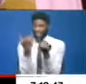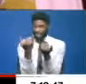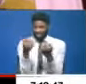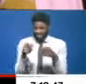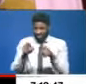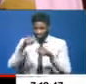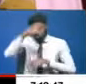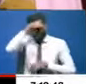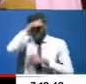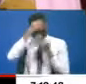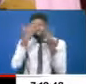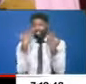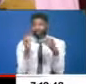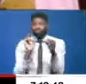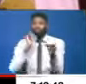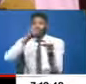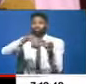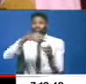a much safer